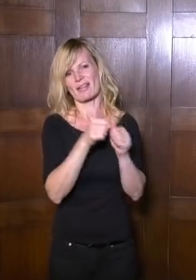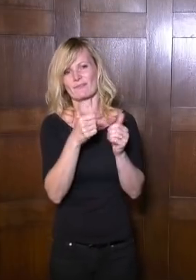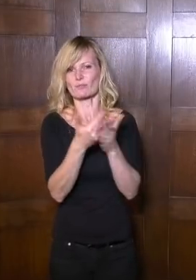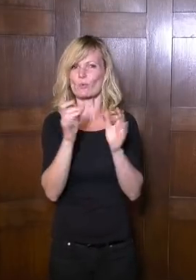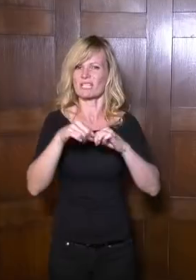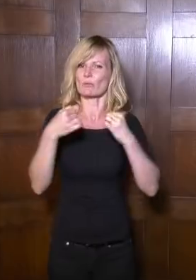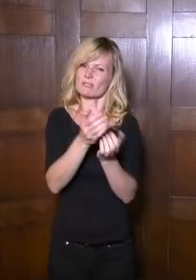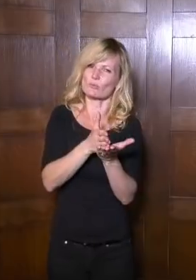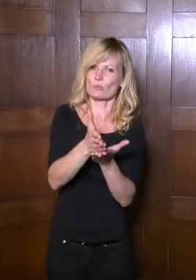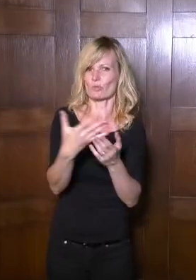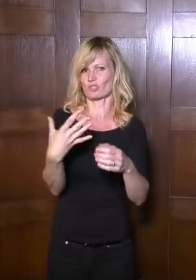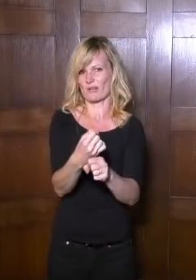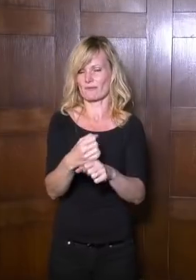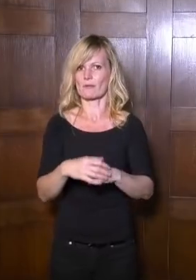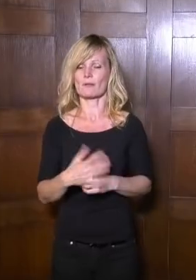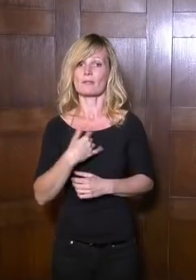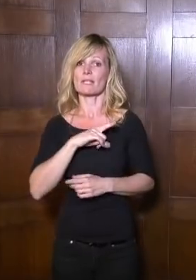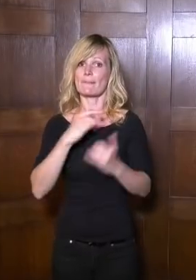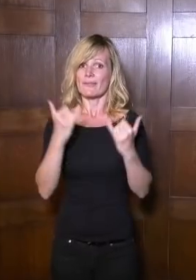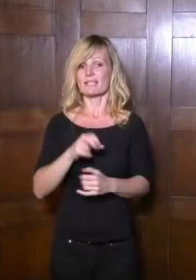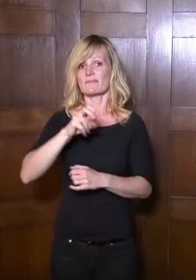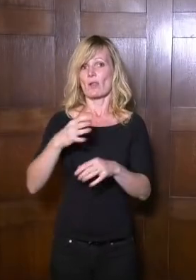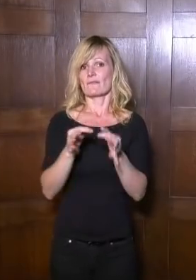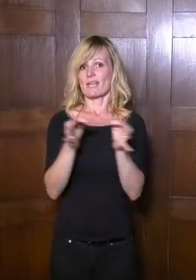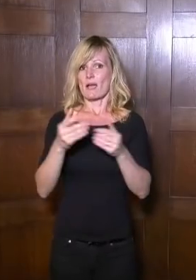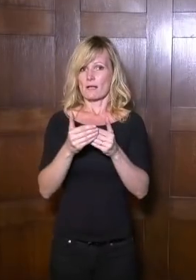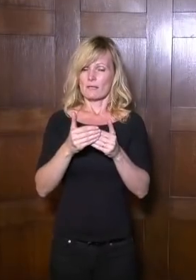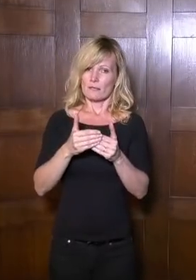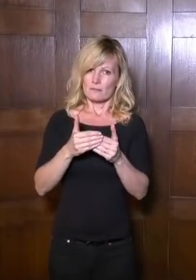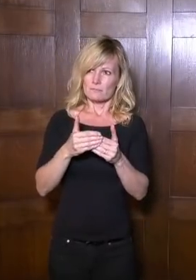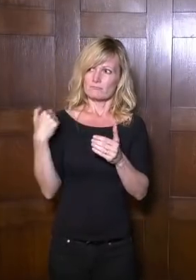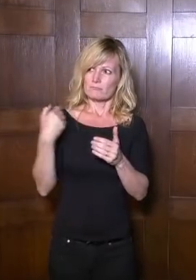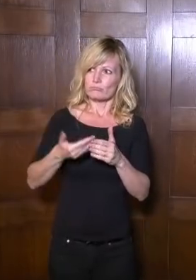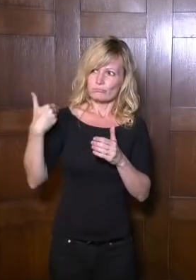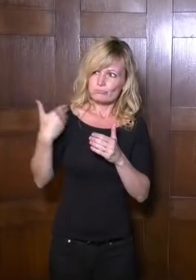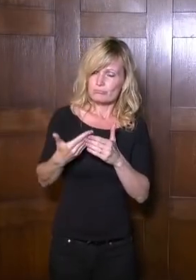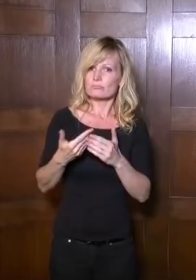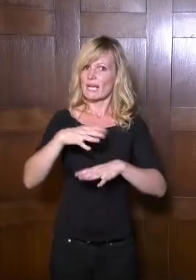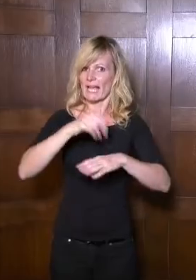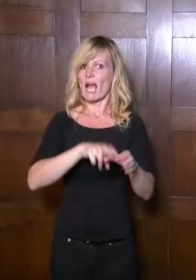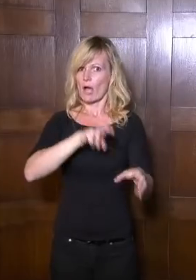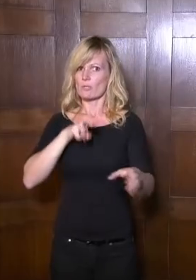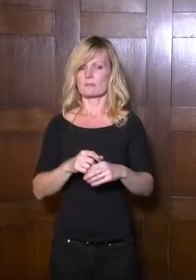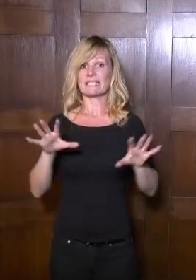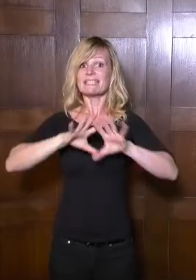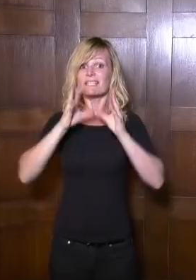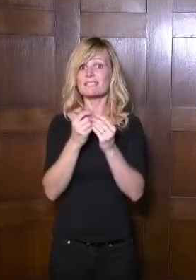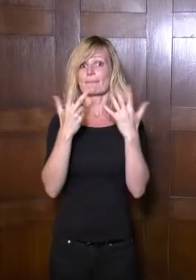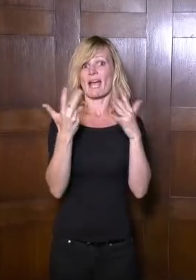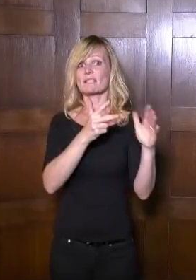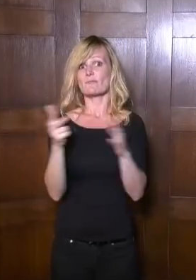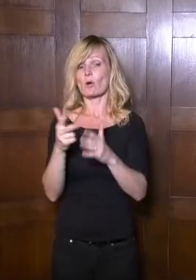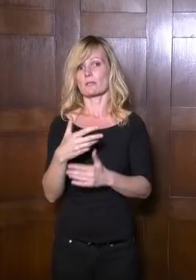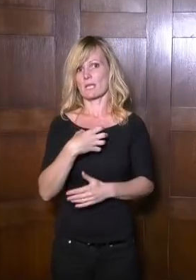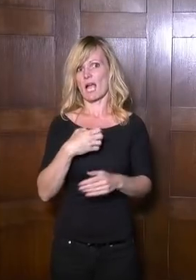Situation hinwegzukommen. Ich bin jetzt seit 12 Tagen aus dieser Reha raus, ich war 8 Wochen in Kliniken und ich